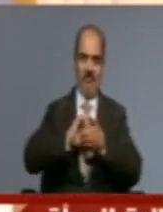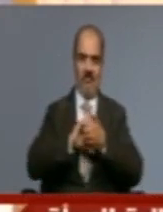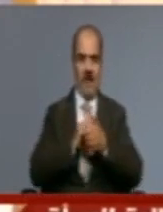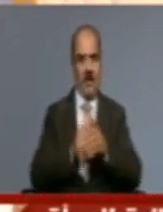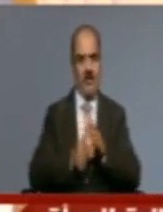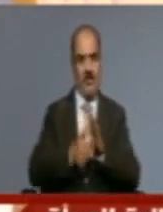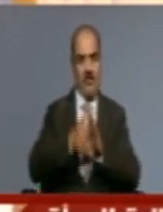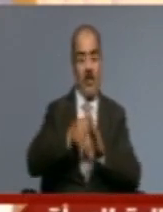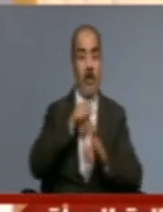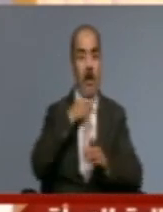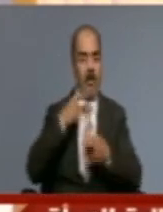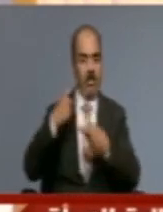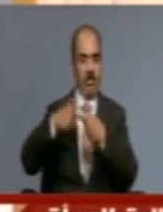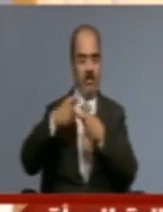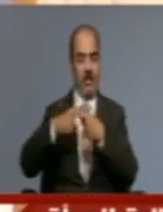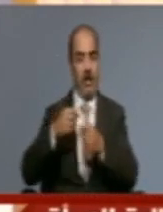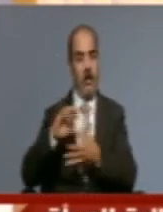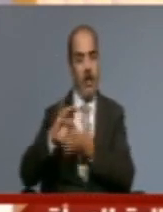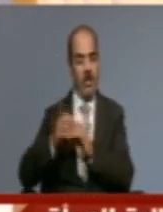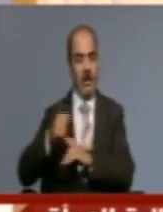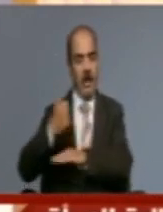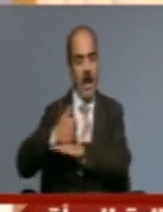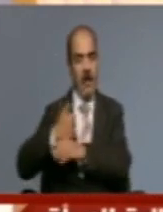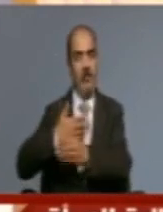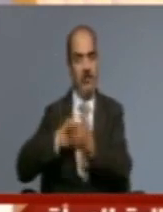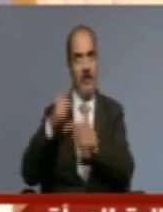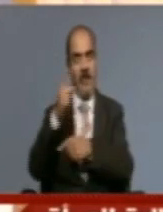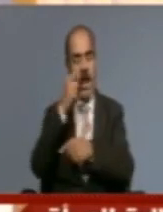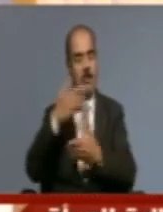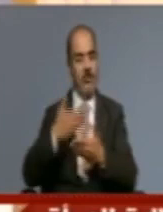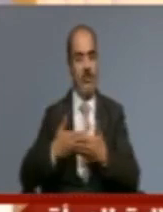الخاص والمجتمع المدني والشركاء الدوليين.